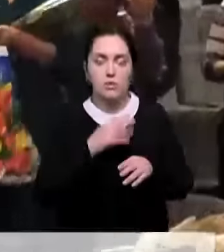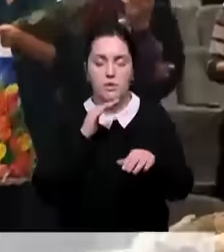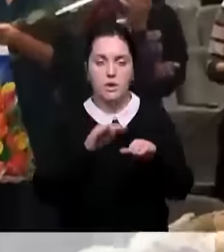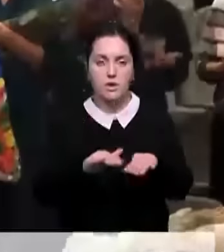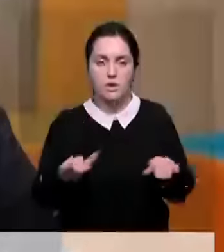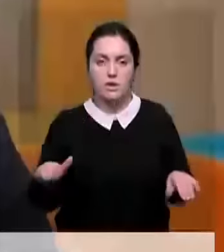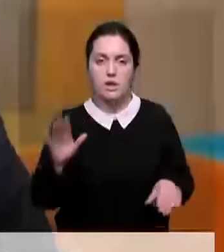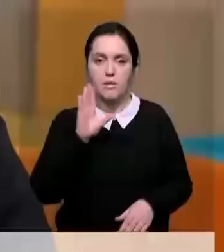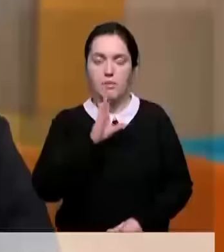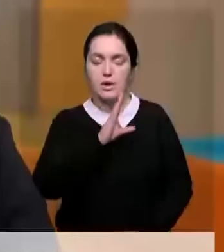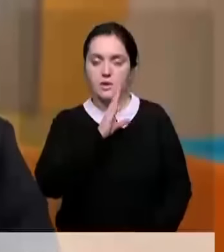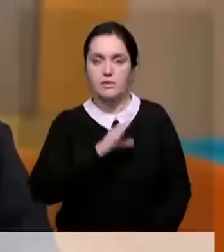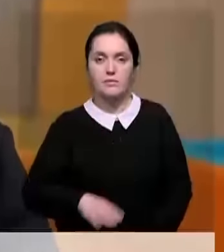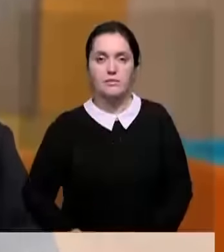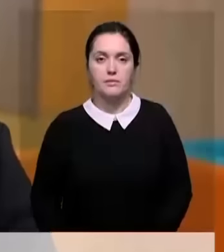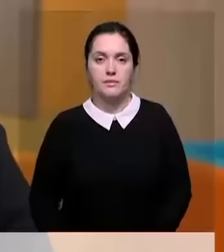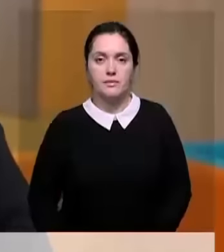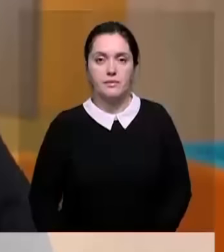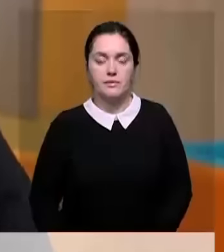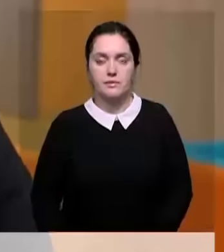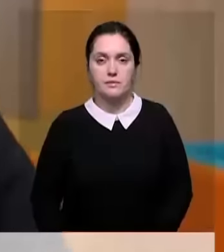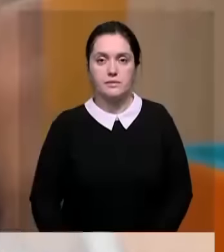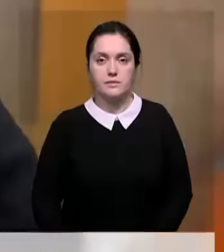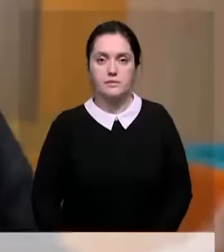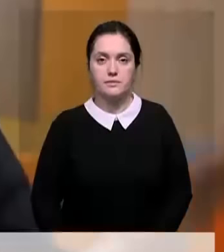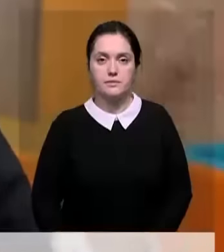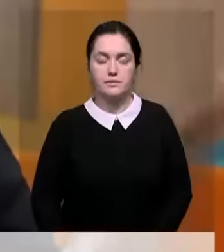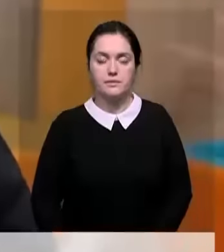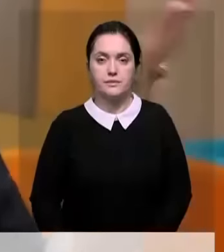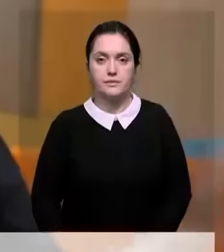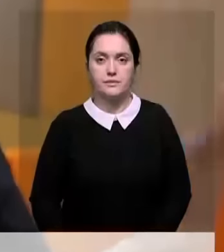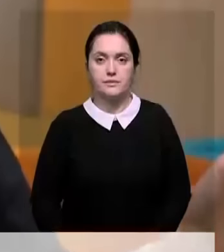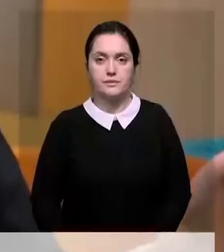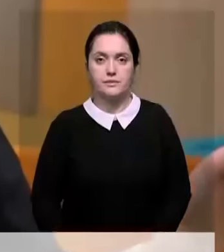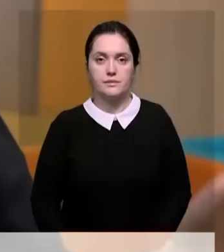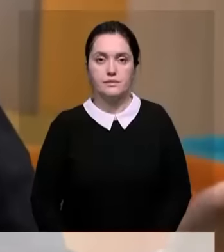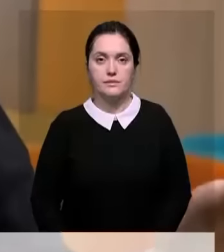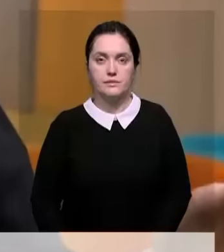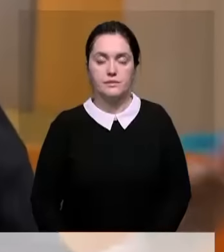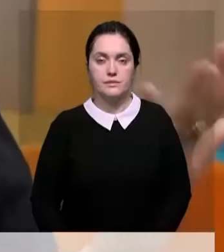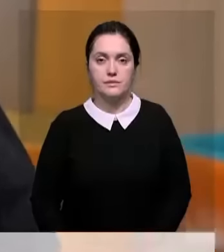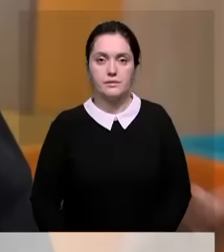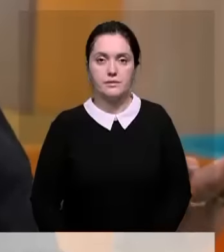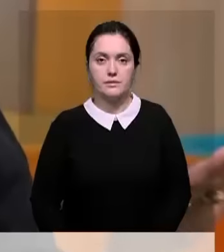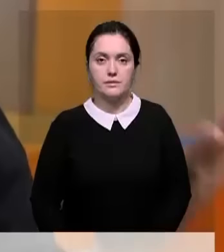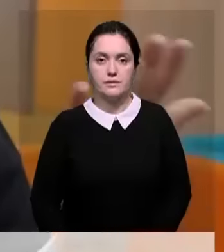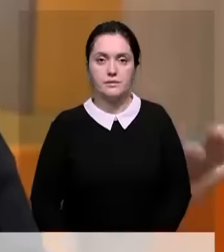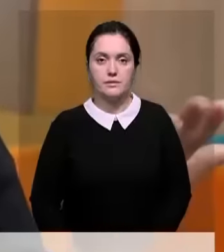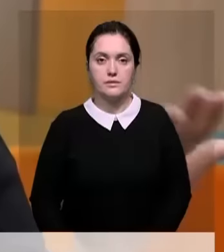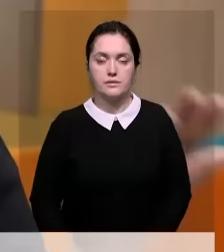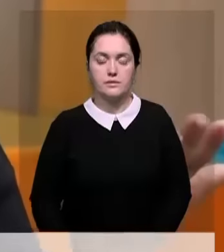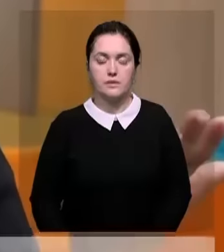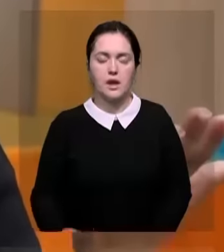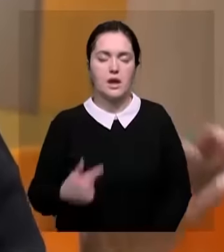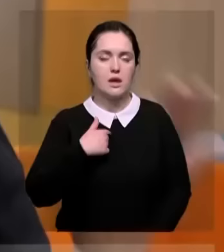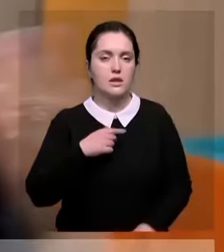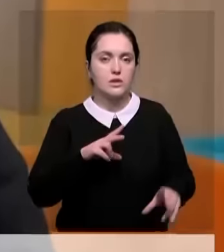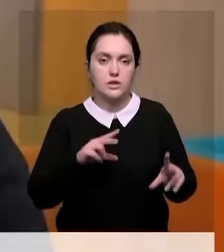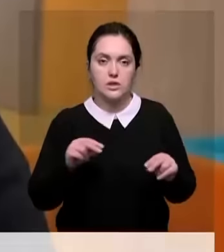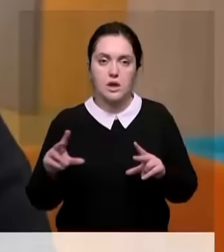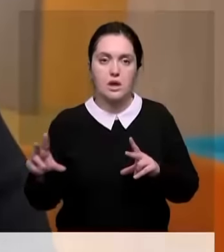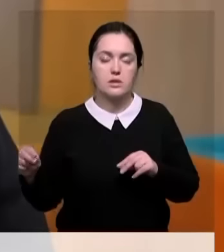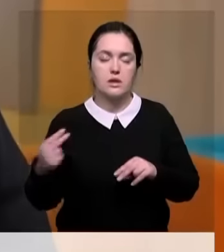многодетная мать. Баспанала бол отырганыма, куаншым шексіз. Рахмет! Я безмерно счастлива.